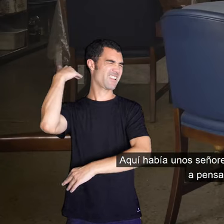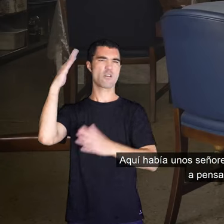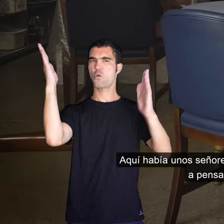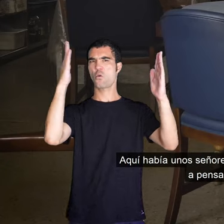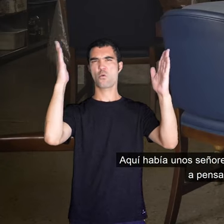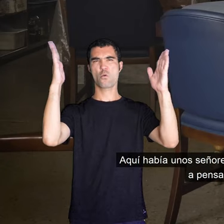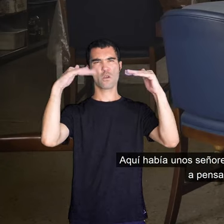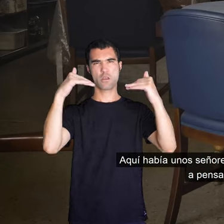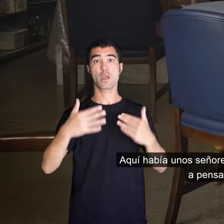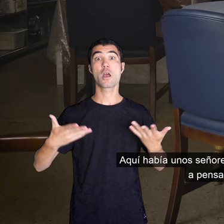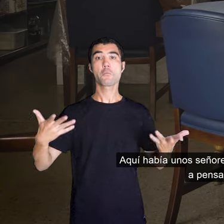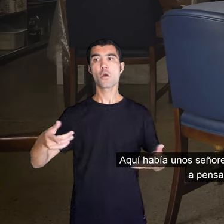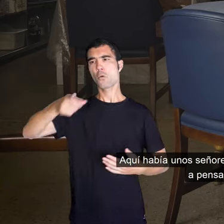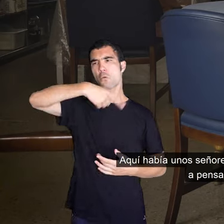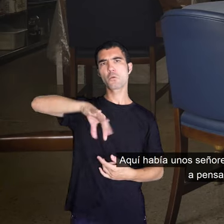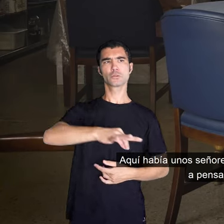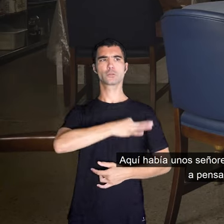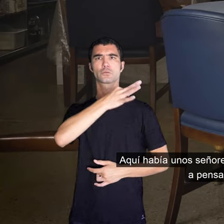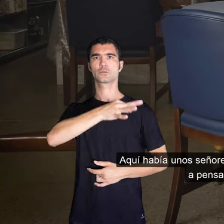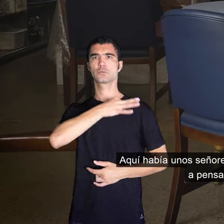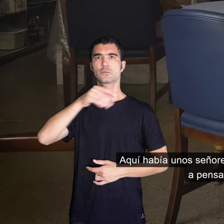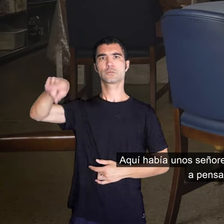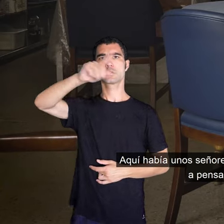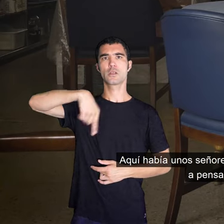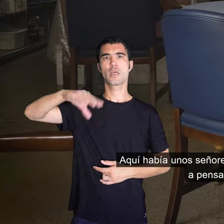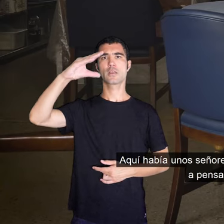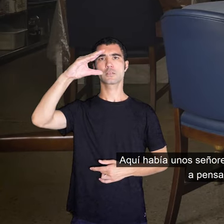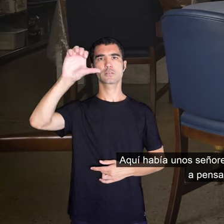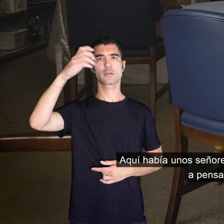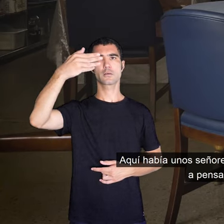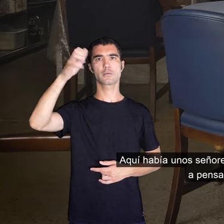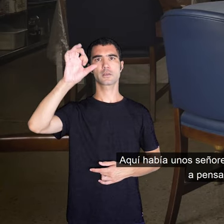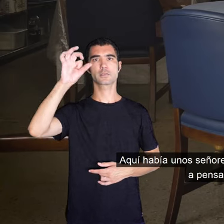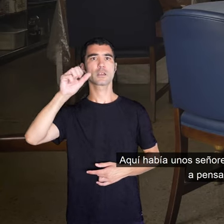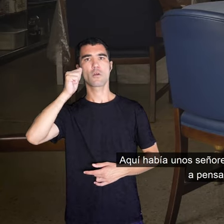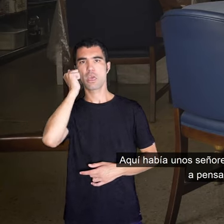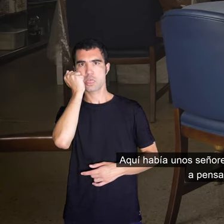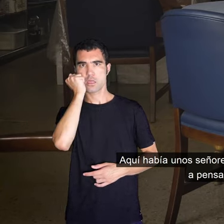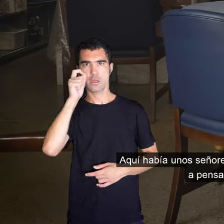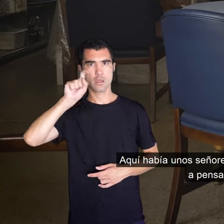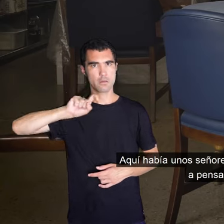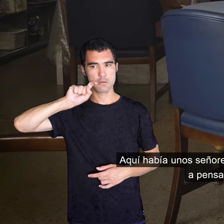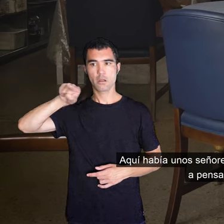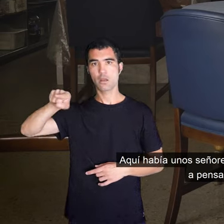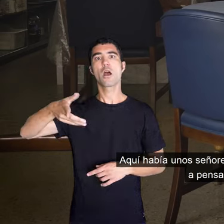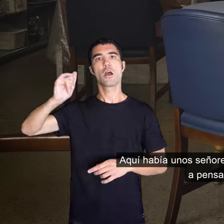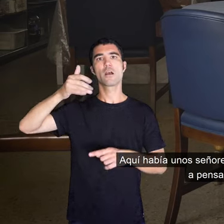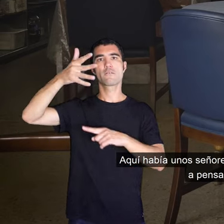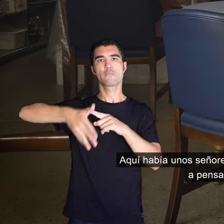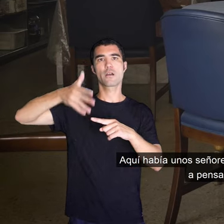havia uns senyors que els deien els Sabes, tenien una fàbrica de